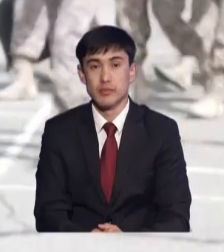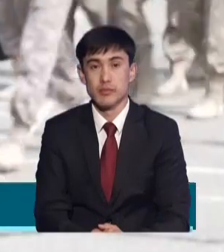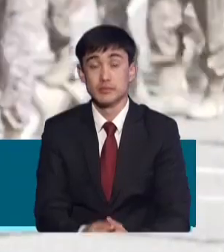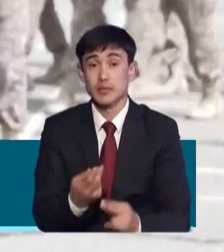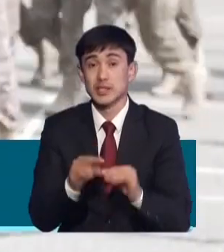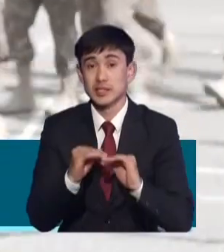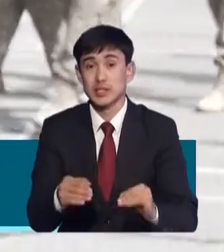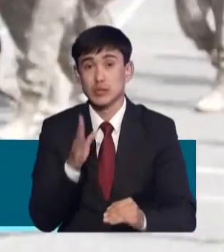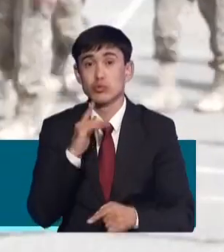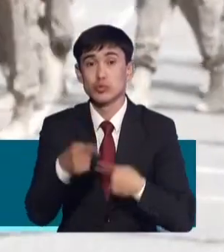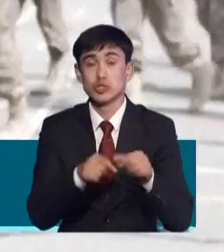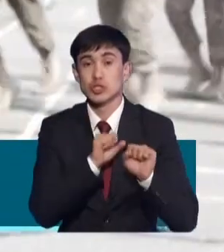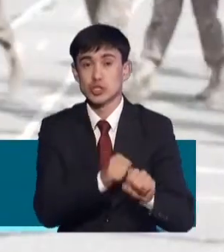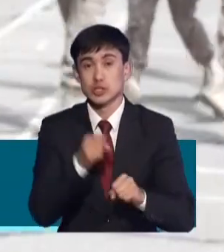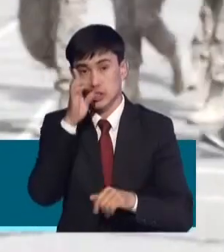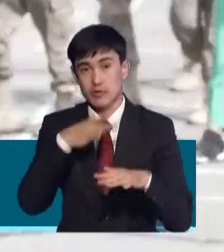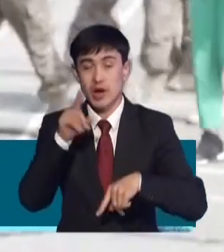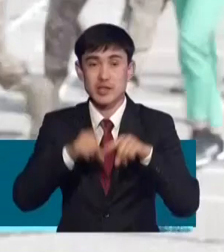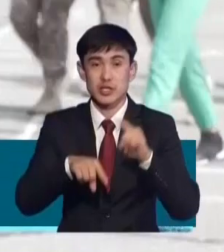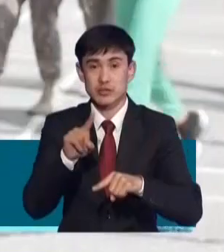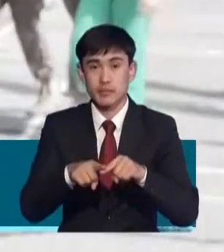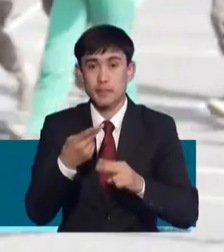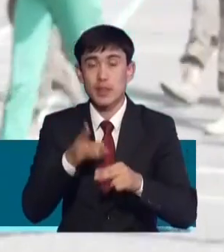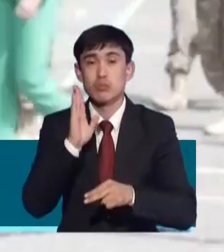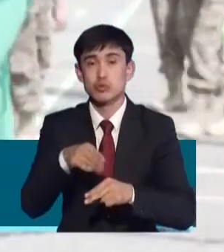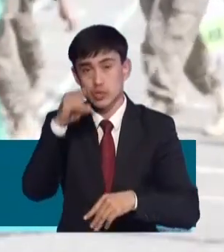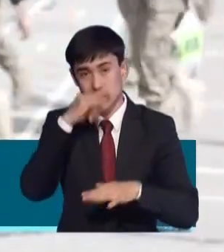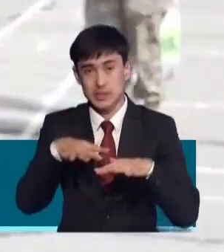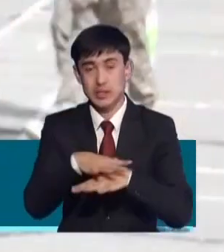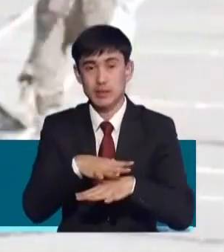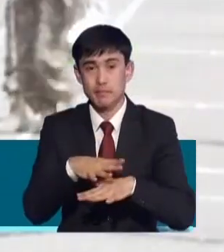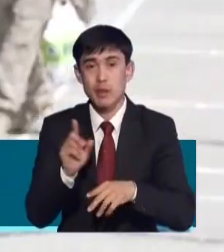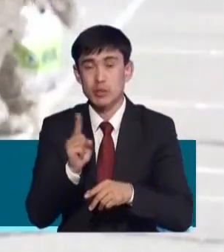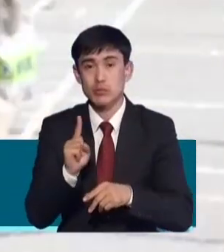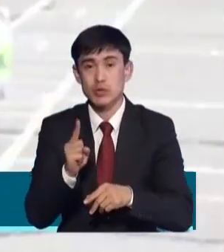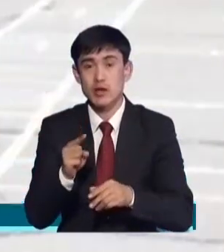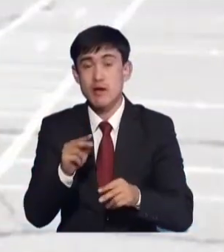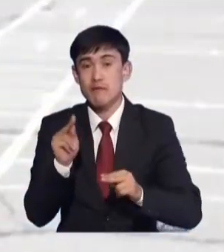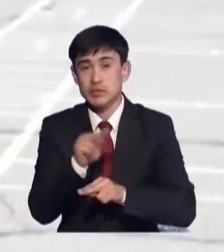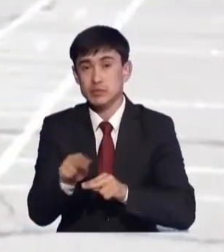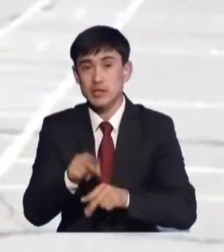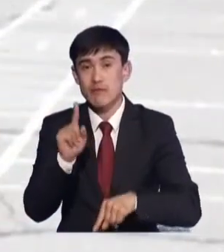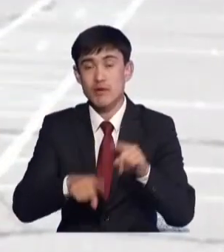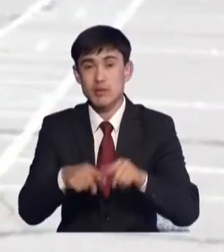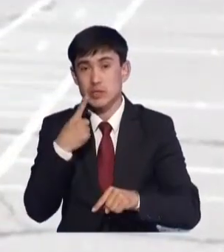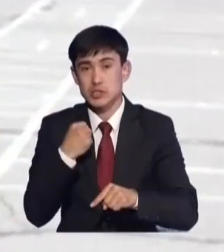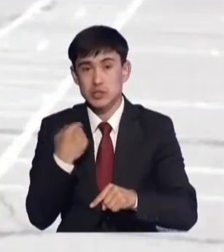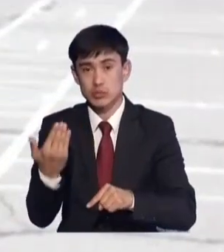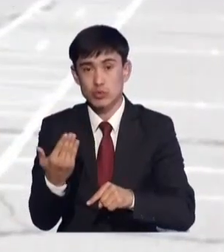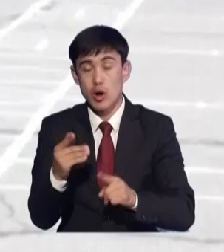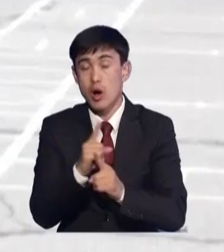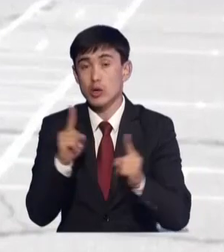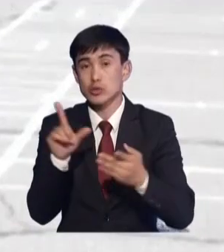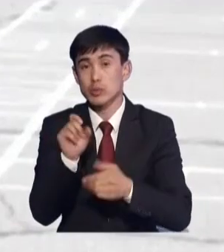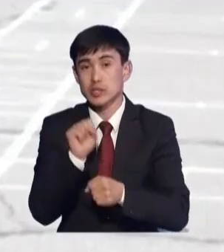Эти дети – будущие защитники нашего Отечества, это будущее Казахстана, а потому их воспитание в военно-патриотическом духе –